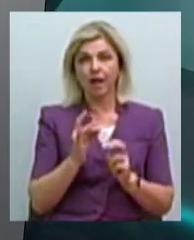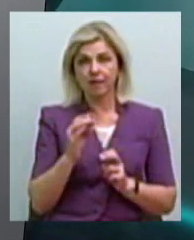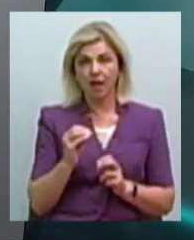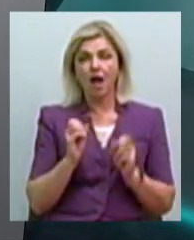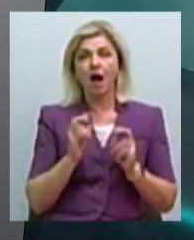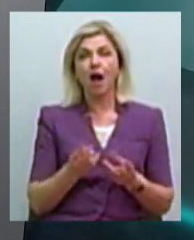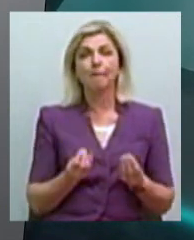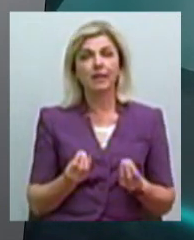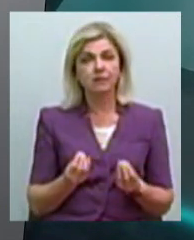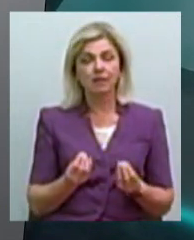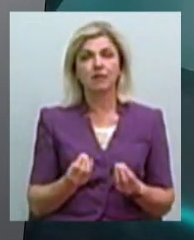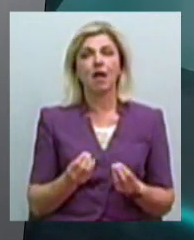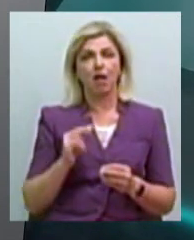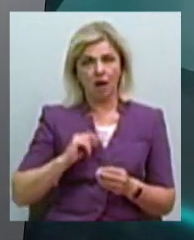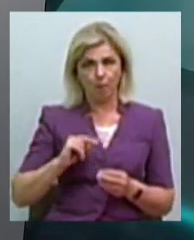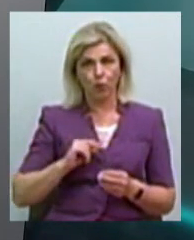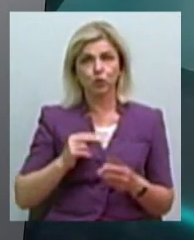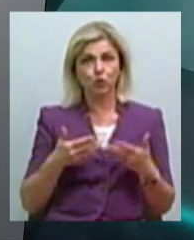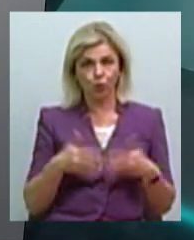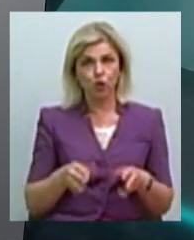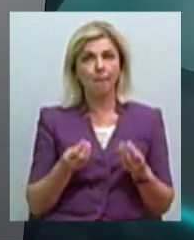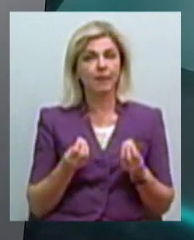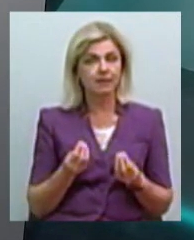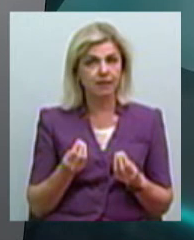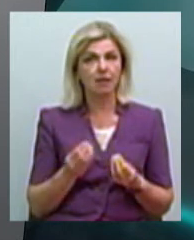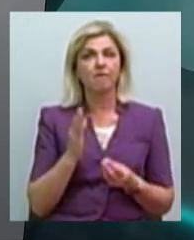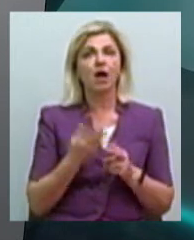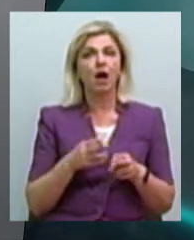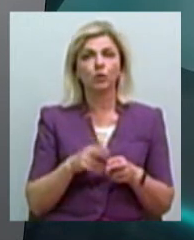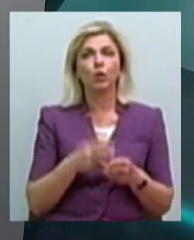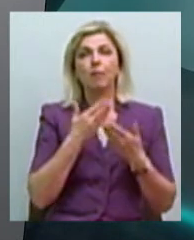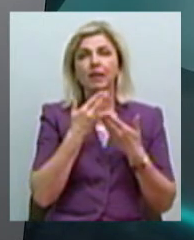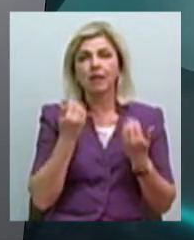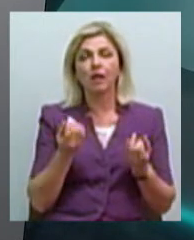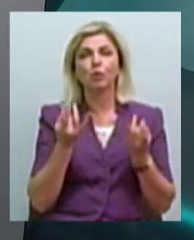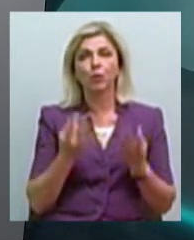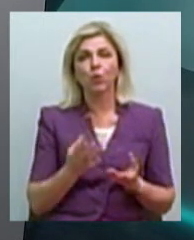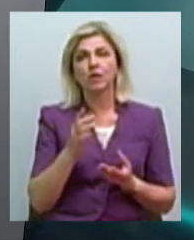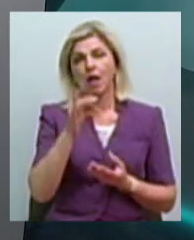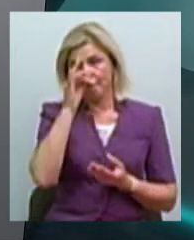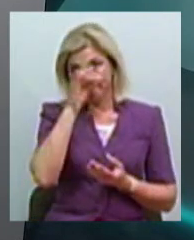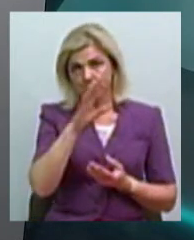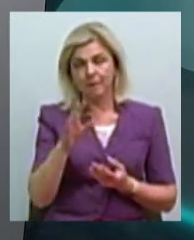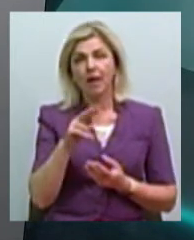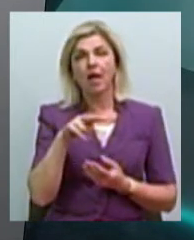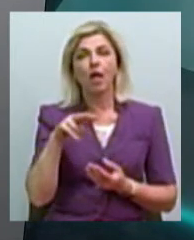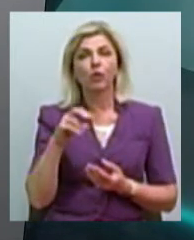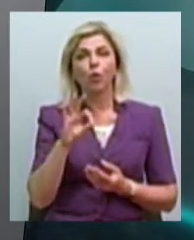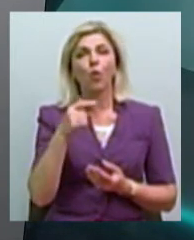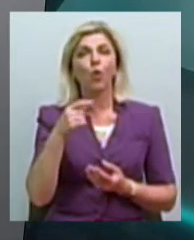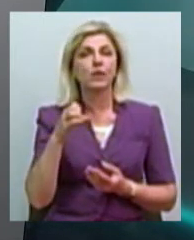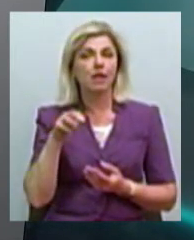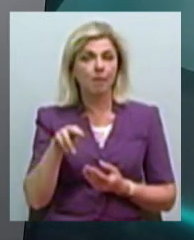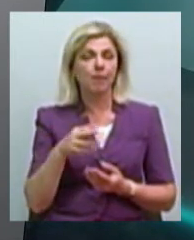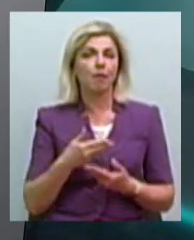бизнес, допустим, как функционирующий уже бизнес, но в котором банально нету просто бренда, нет логотипа, то есть мы решили начать с